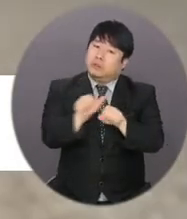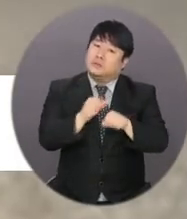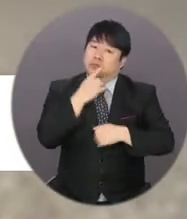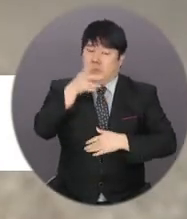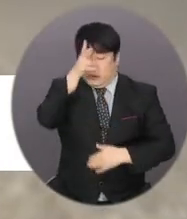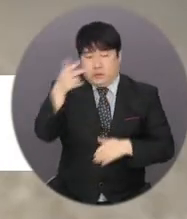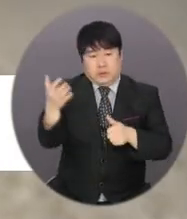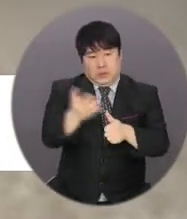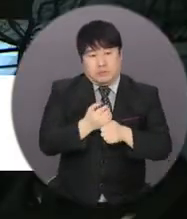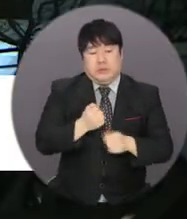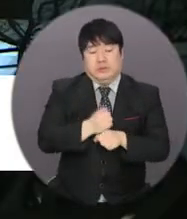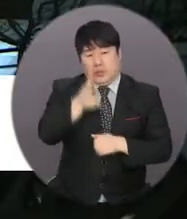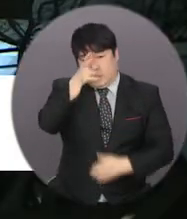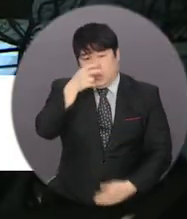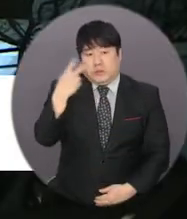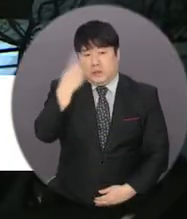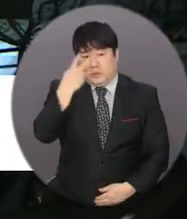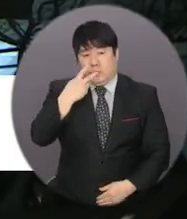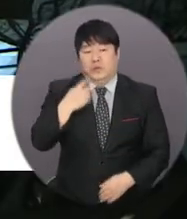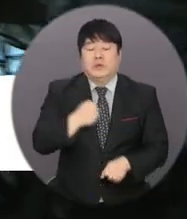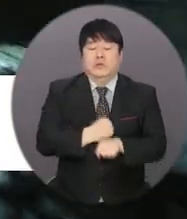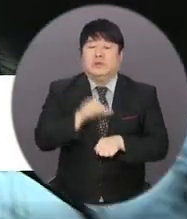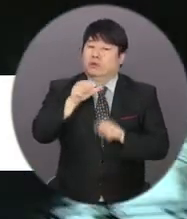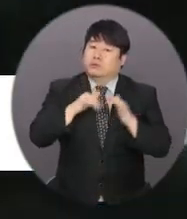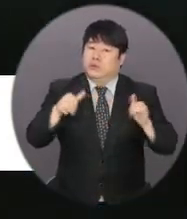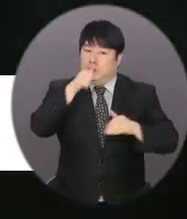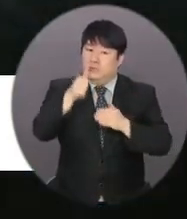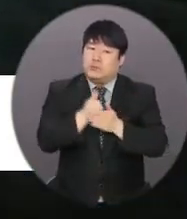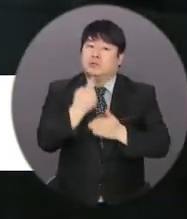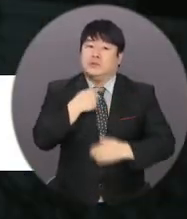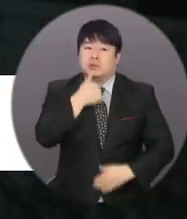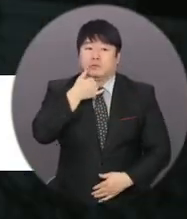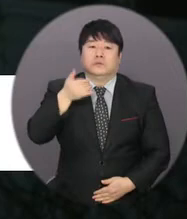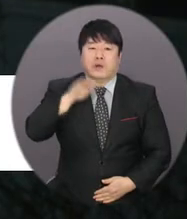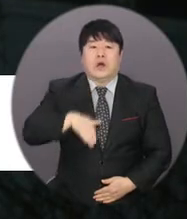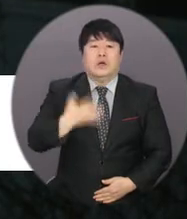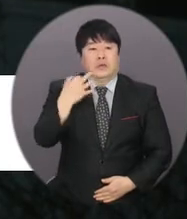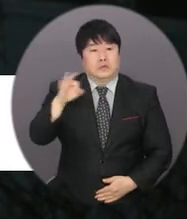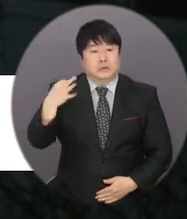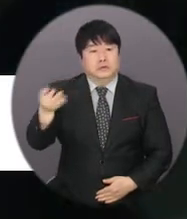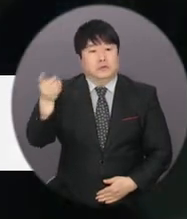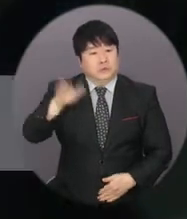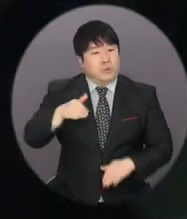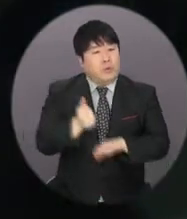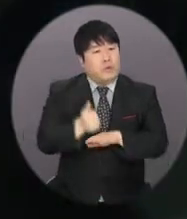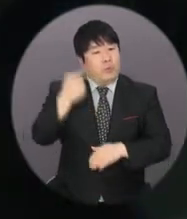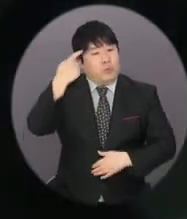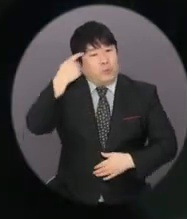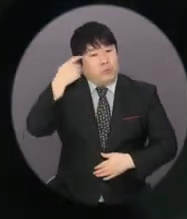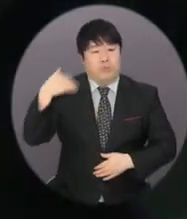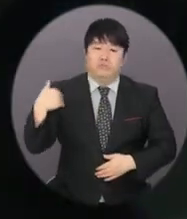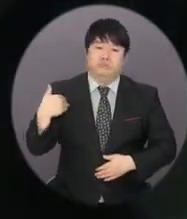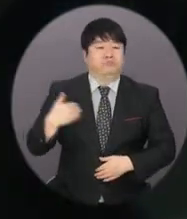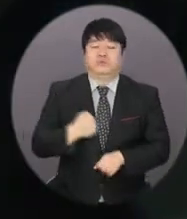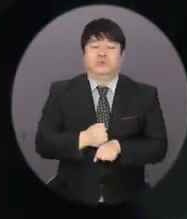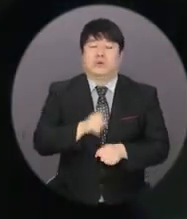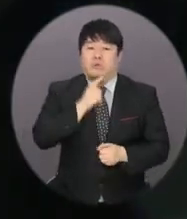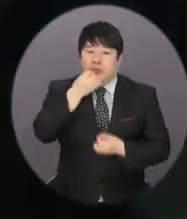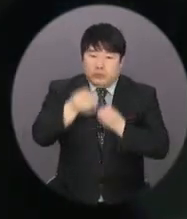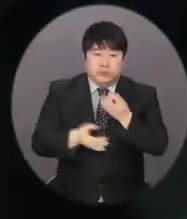붙잡혔습니다. 경찰 조사에서 A씨는 범행 사실은 인정하지만 왜 그랬는지는 모르겠다고 진술한 것으로